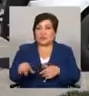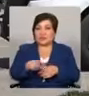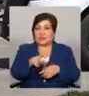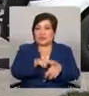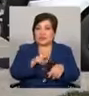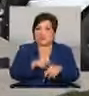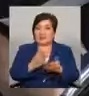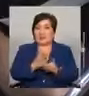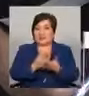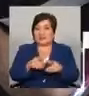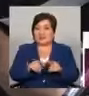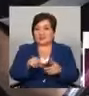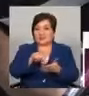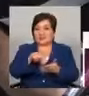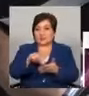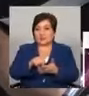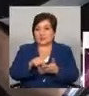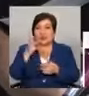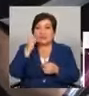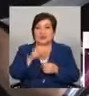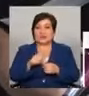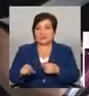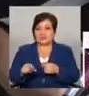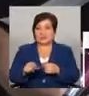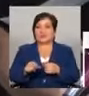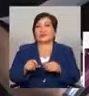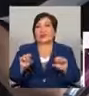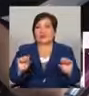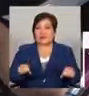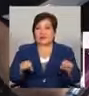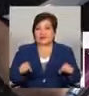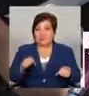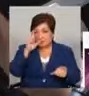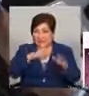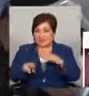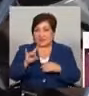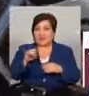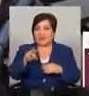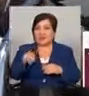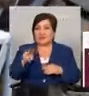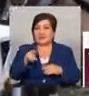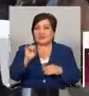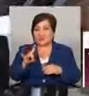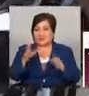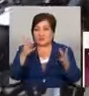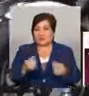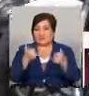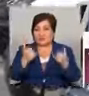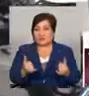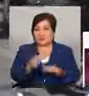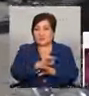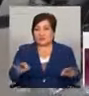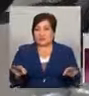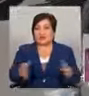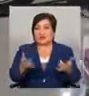де болды. Алматылық байкерлер мемлекеттік рәміздер күнін қарсаңында ерекше іс-шара ұйымдастырып, қаланың ішінде дәл